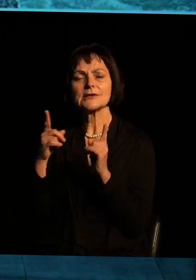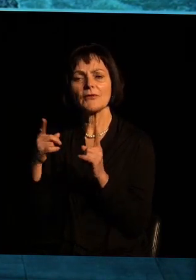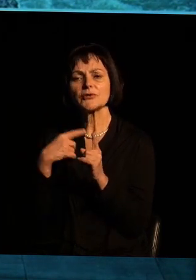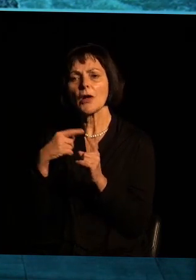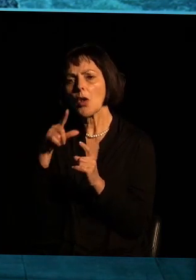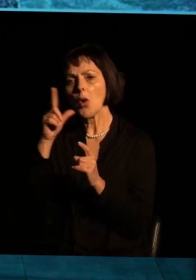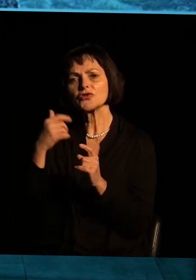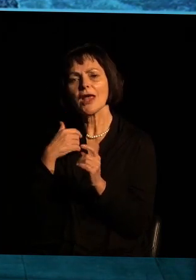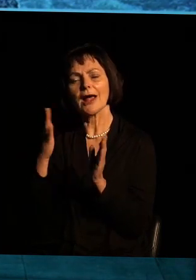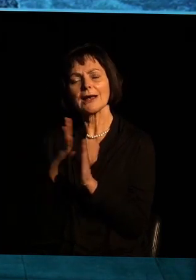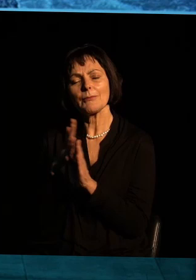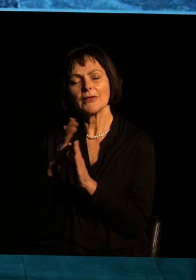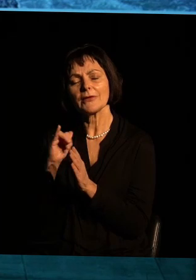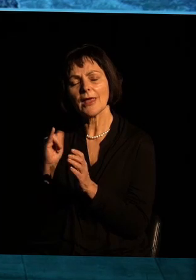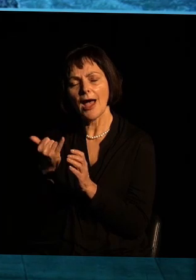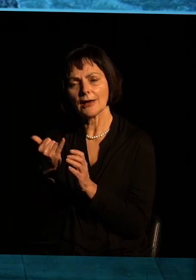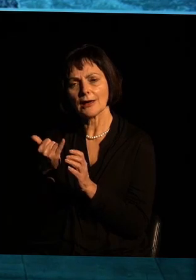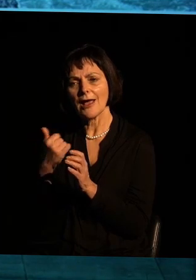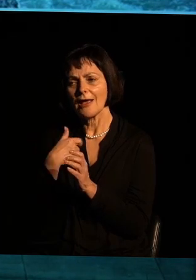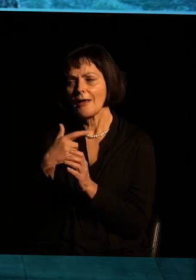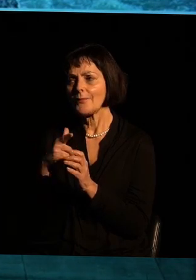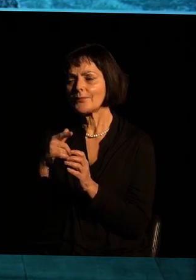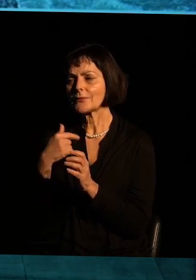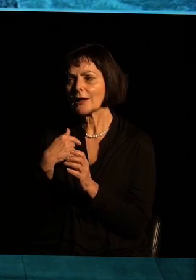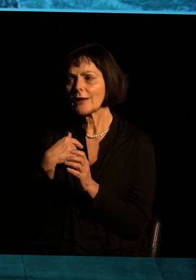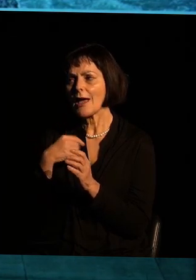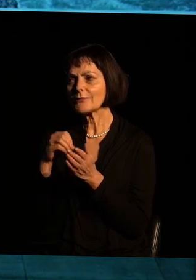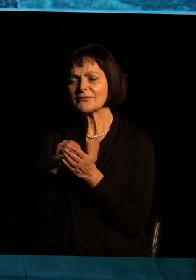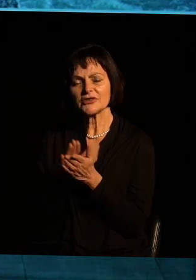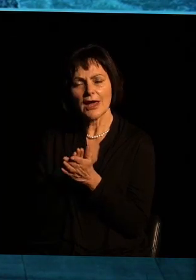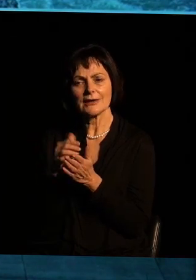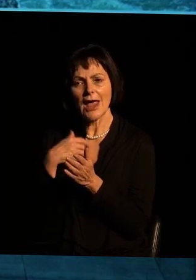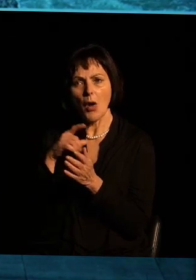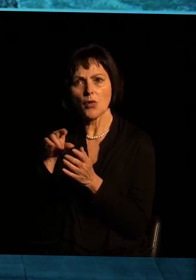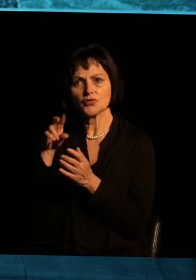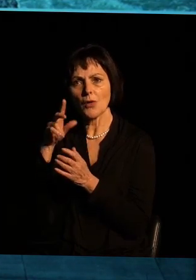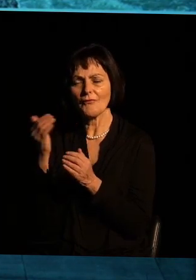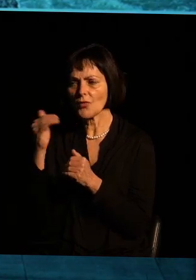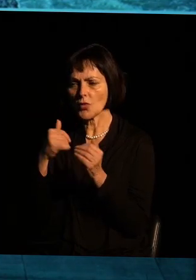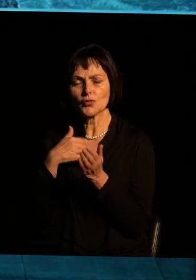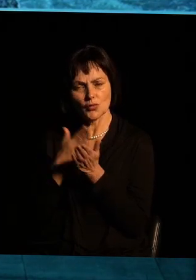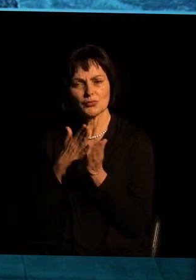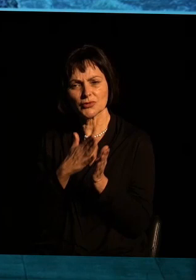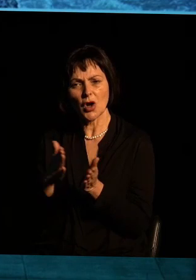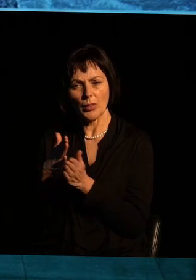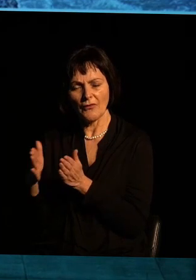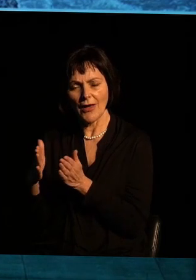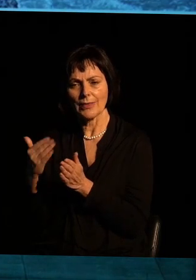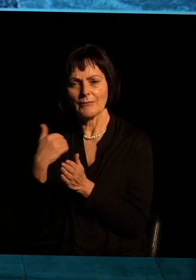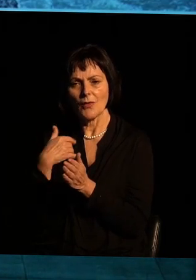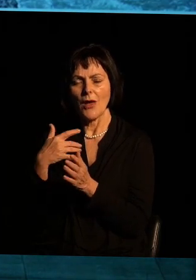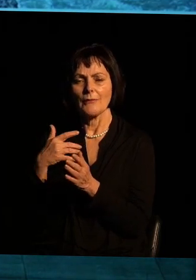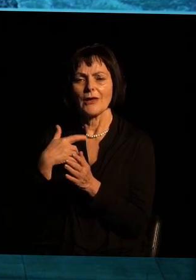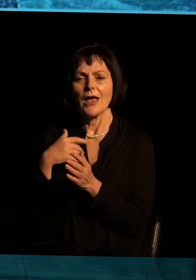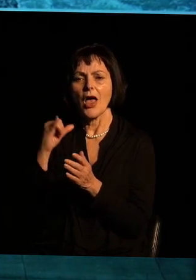się ludzie aklimatyzują, w jaki sposób. No ja nie ukrywam, że wchodziłem w te góry już w jakiś sposób przygotowany, że byłem